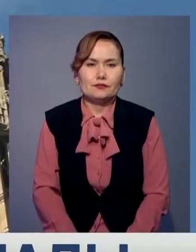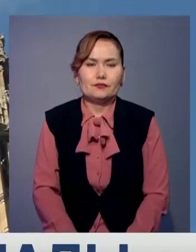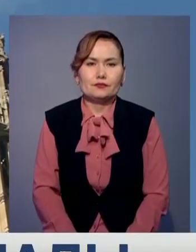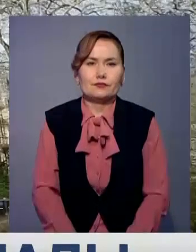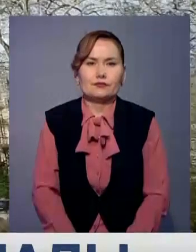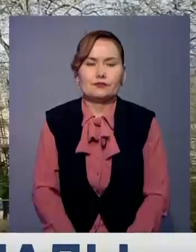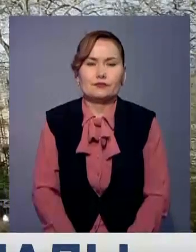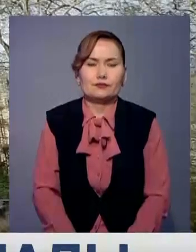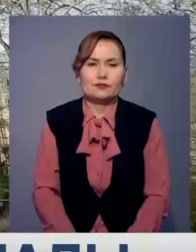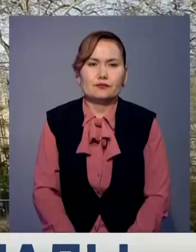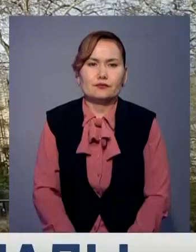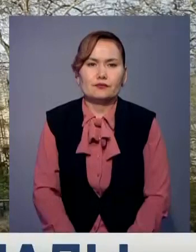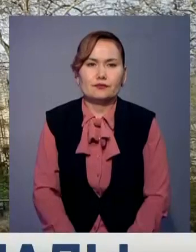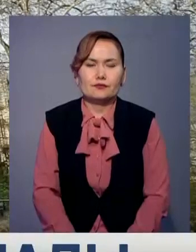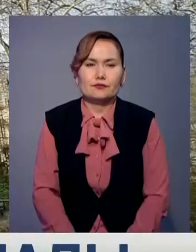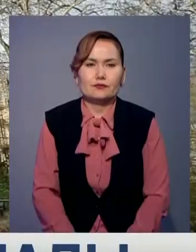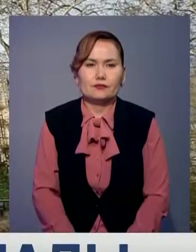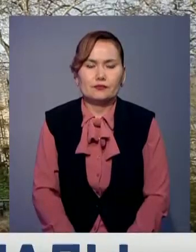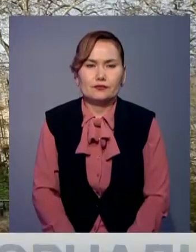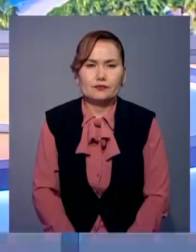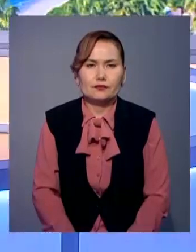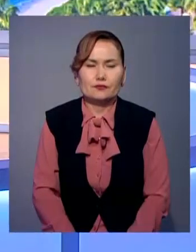Ұлыбритания, Лондон, арнайы хабар 24 үшін.